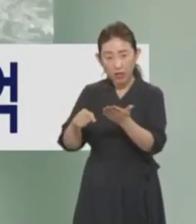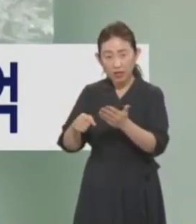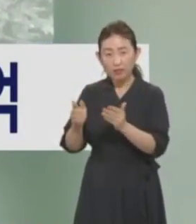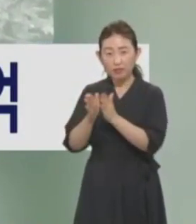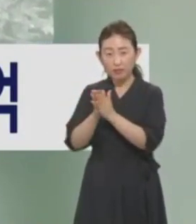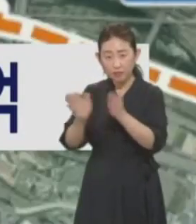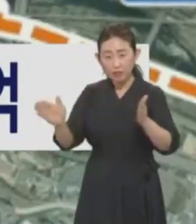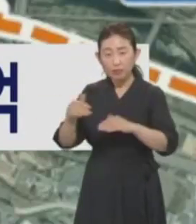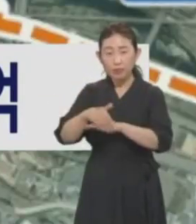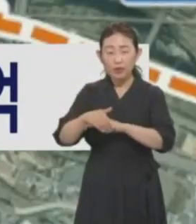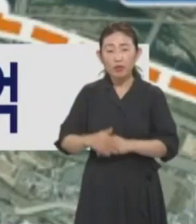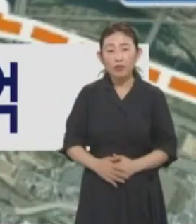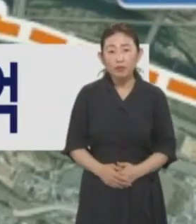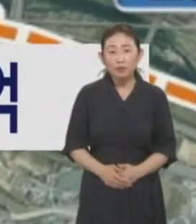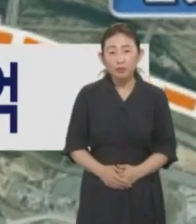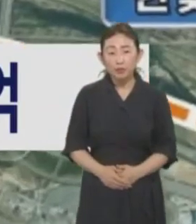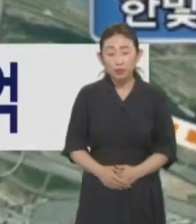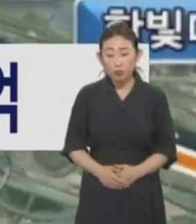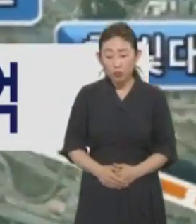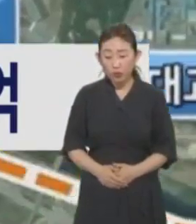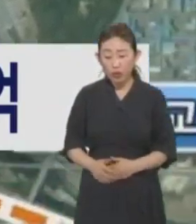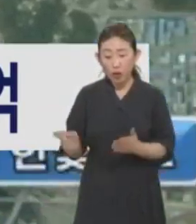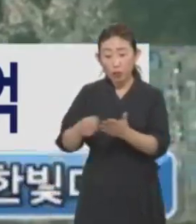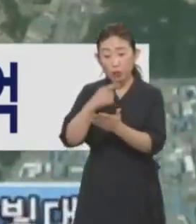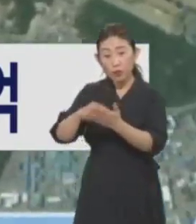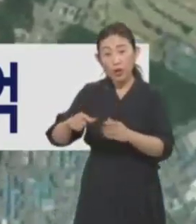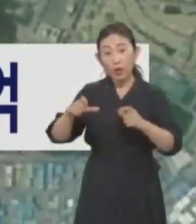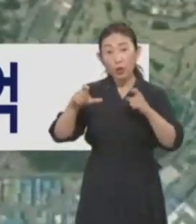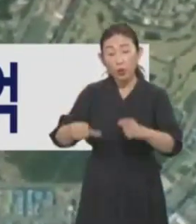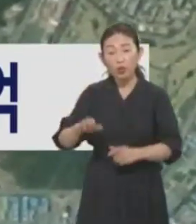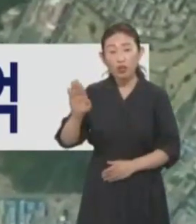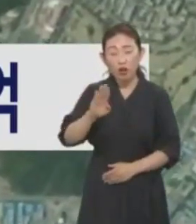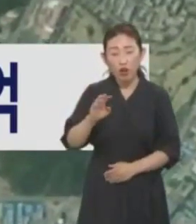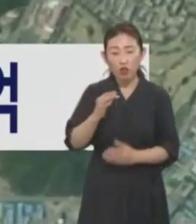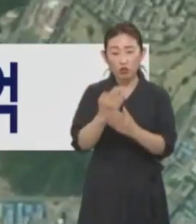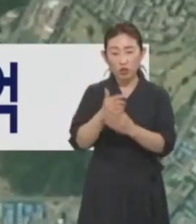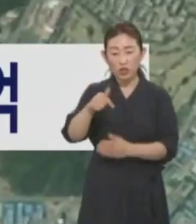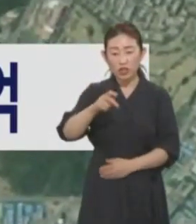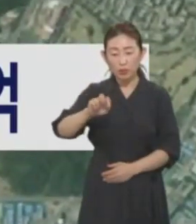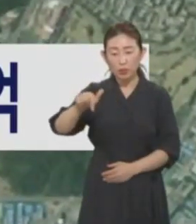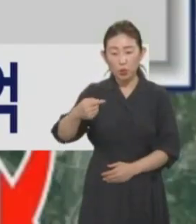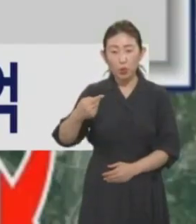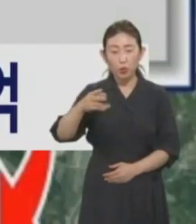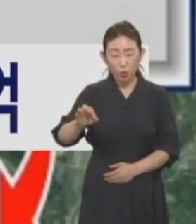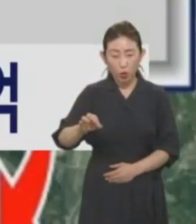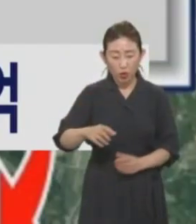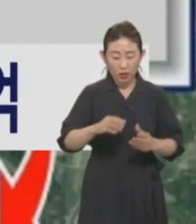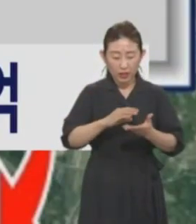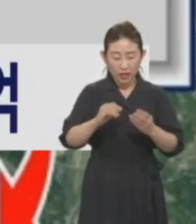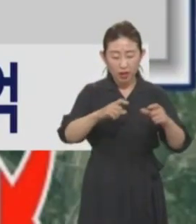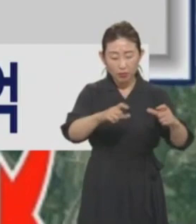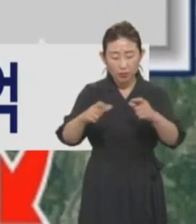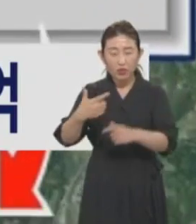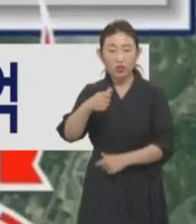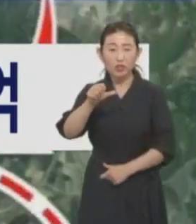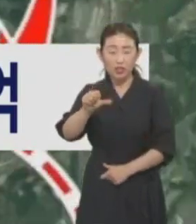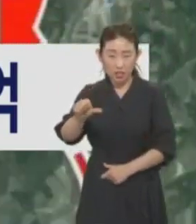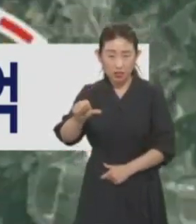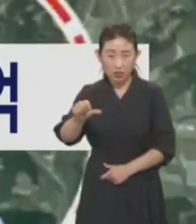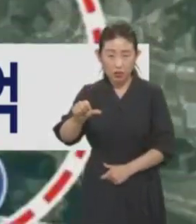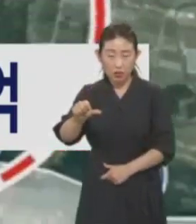착수하기로 했습니다. 보상 대상은 하수처리장 부지에 편입되는 유성구 금고동 65필지